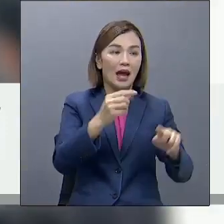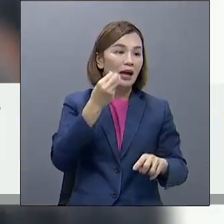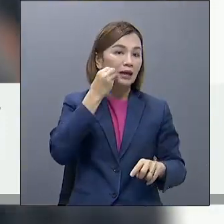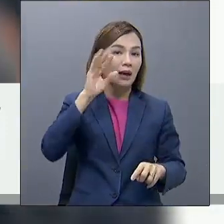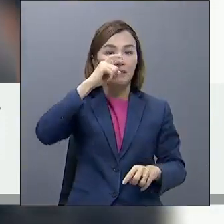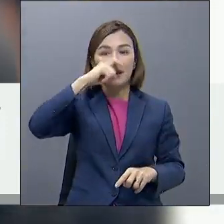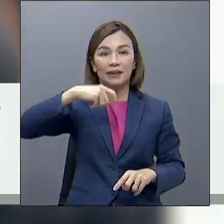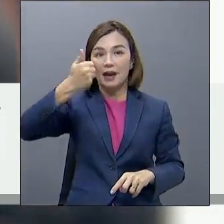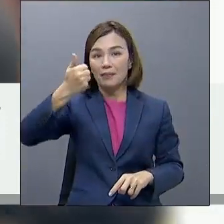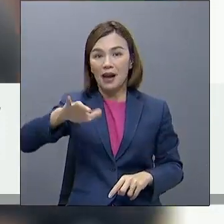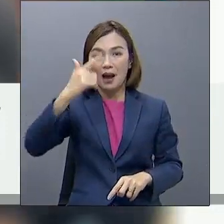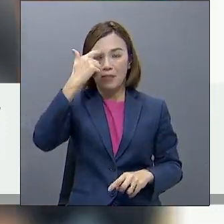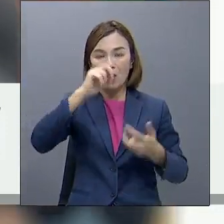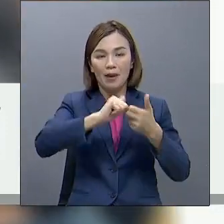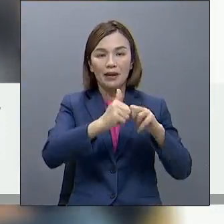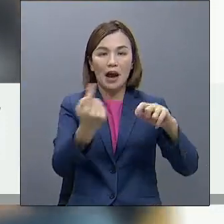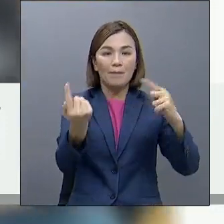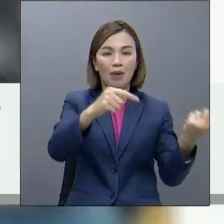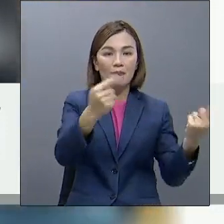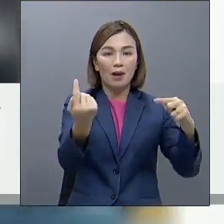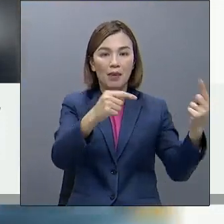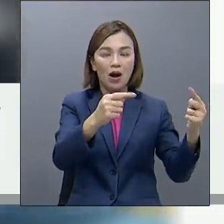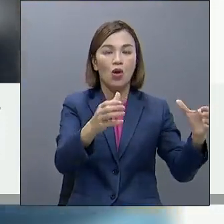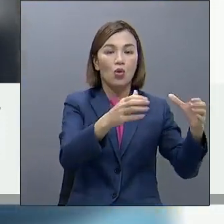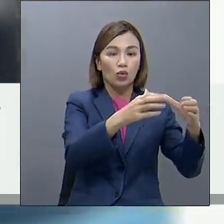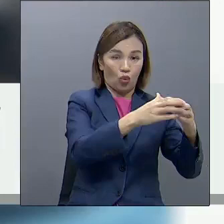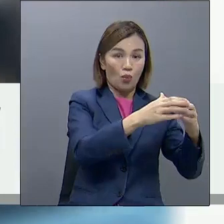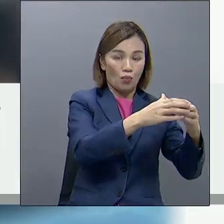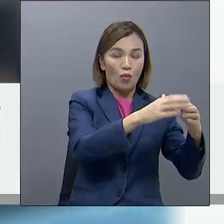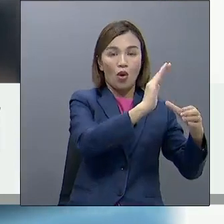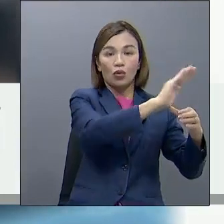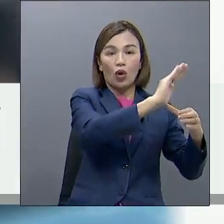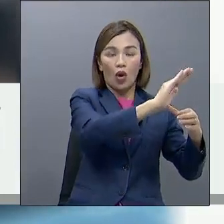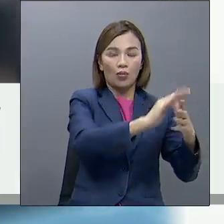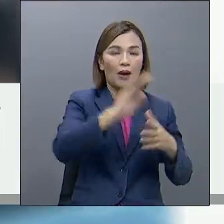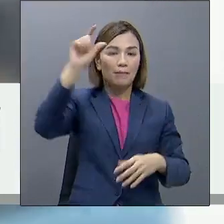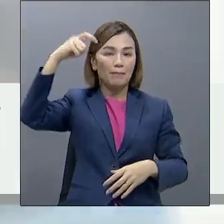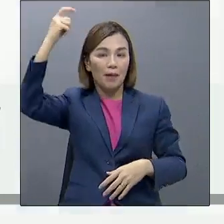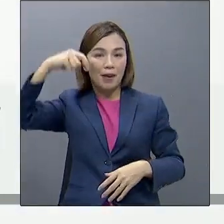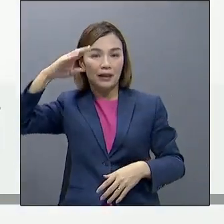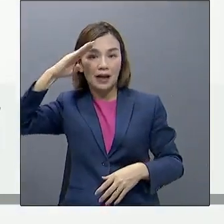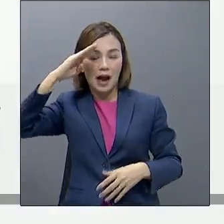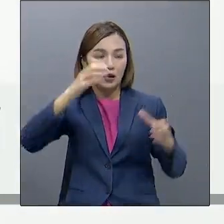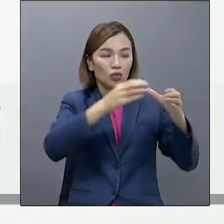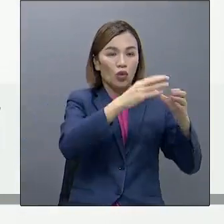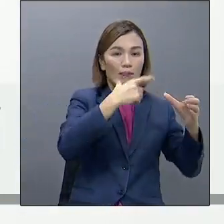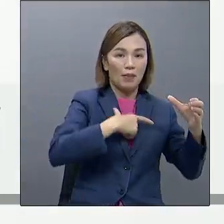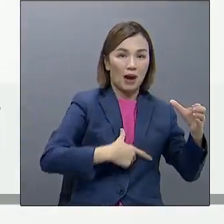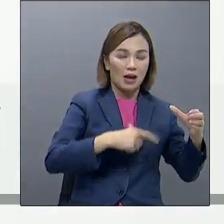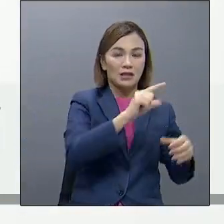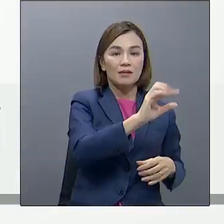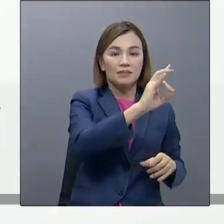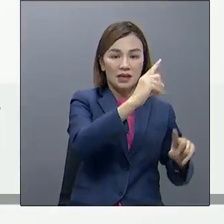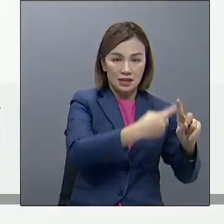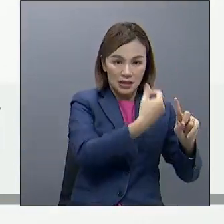จากว่าเกิดการสู้รบระหว่างกองกำลังกลุ่มชาติพันธุ์กับกองทัพเมียนมาที่เริ่มขึ้นตั้งแต่วันที่ 27ตุลาคมเป็นต้น